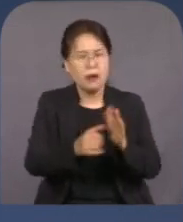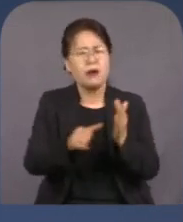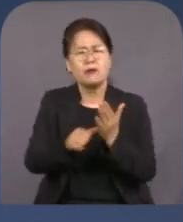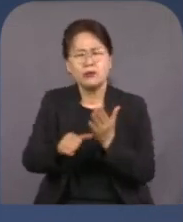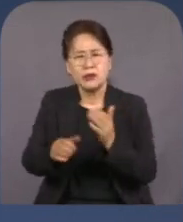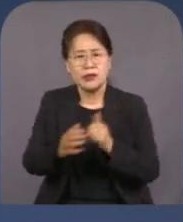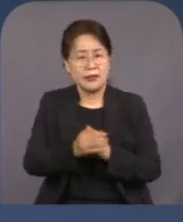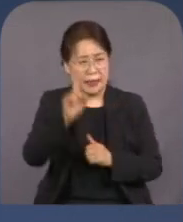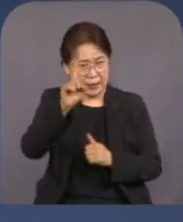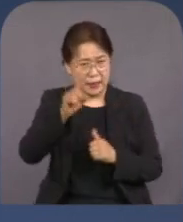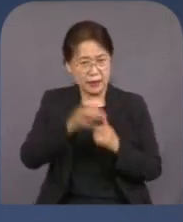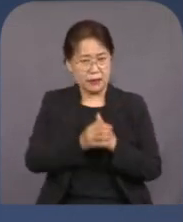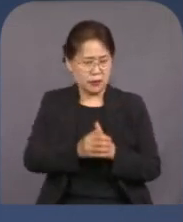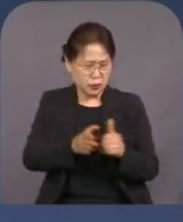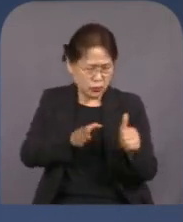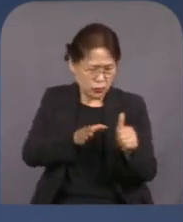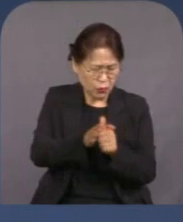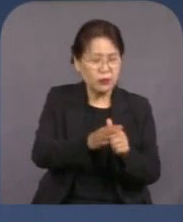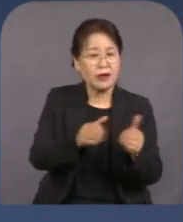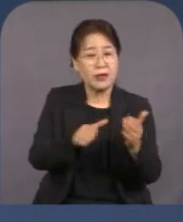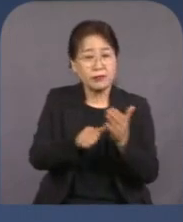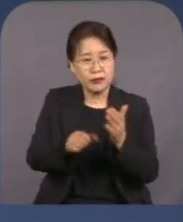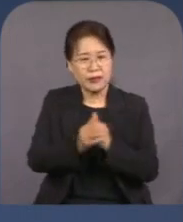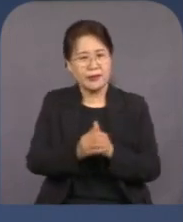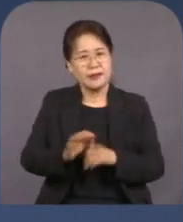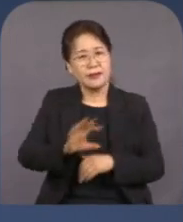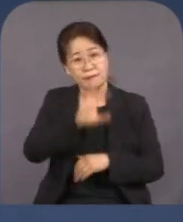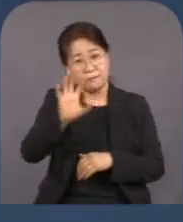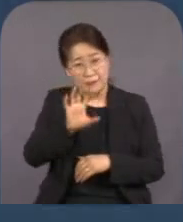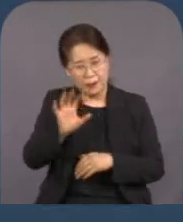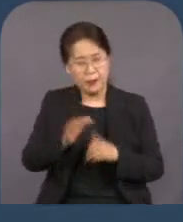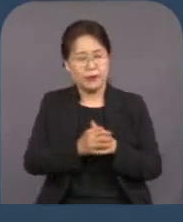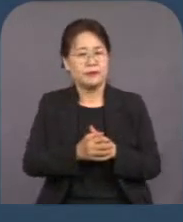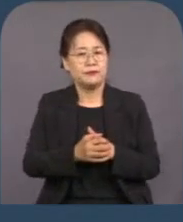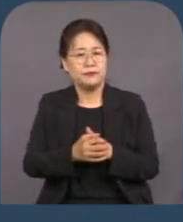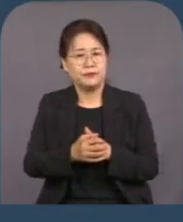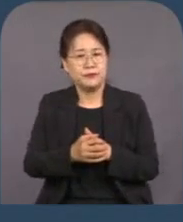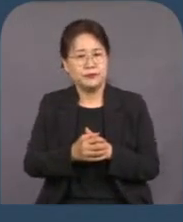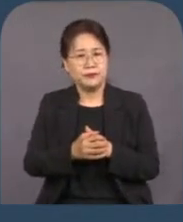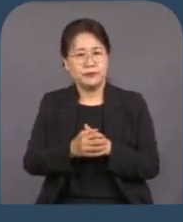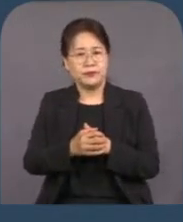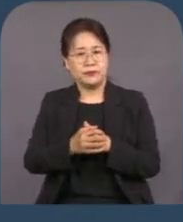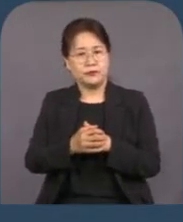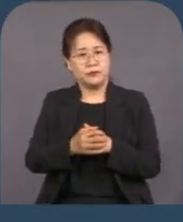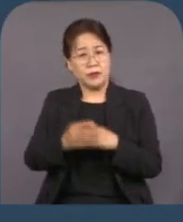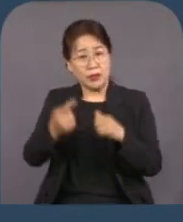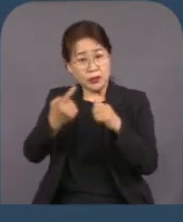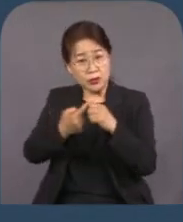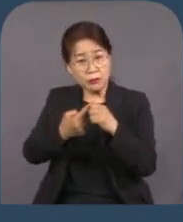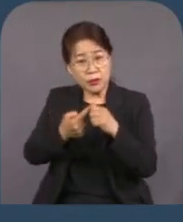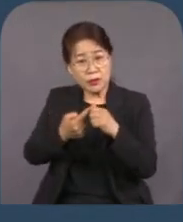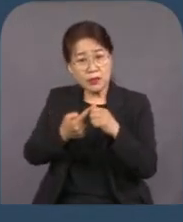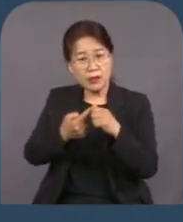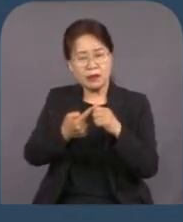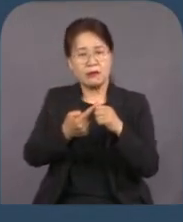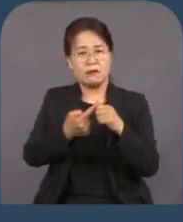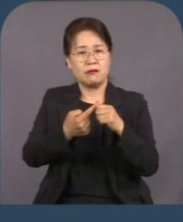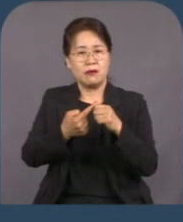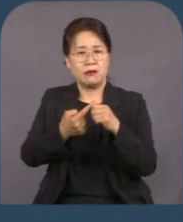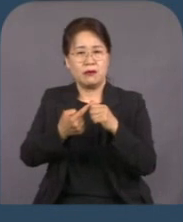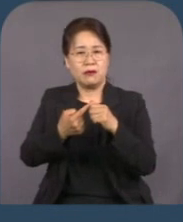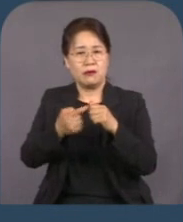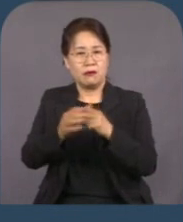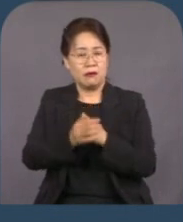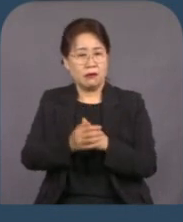무기로 돼 있어요 자 우리 복습하는 의미에서 잠깐 언급하고 넘어가겠습니다 자 첫 번째 그